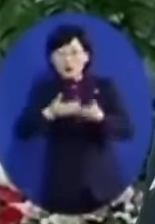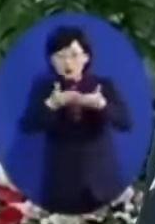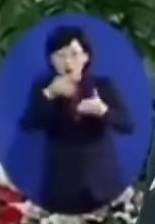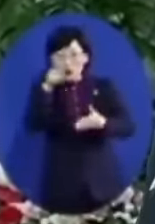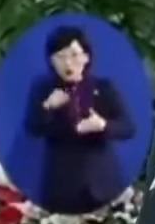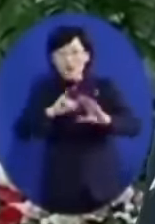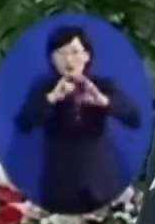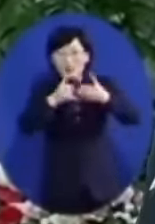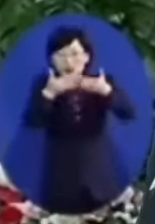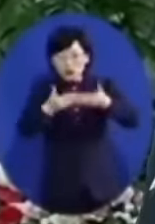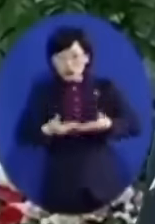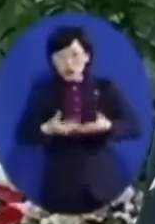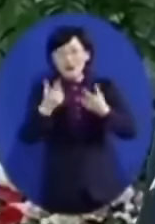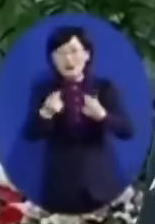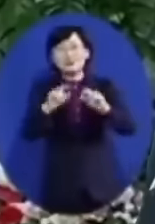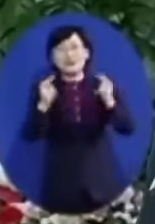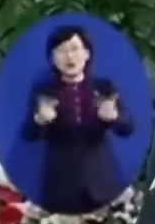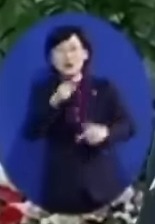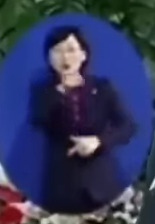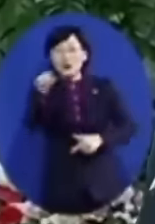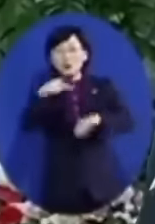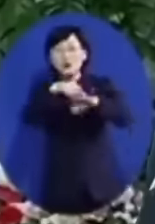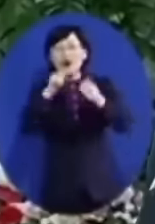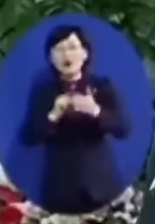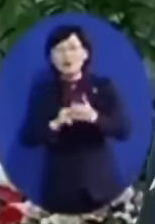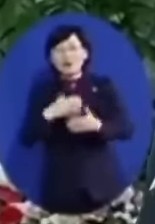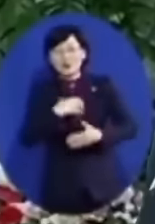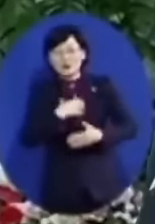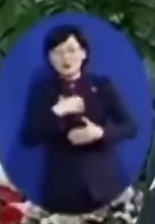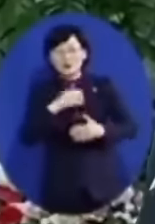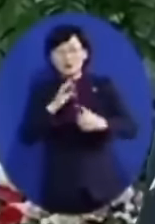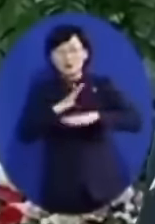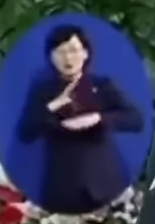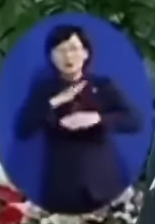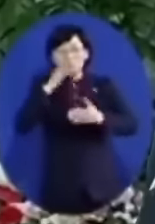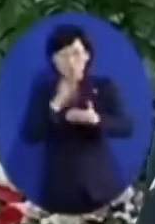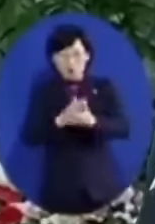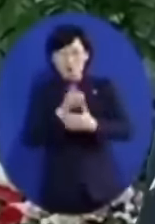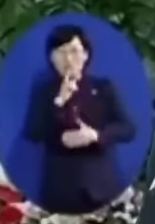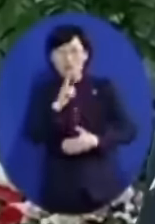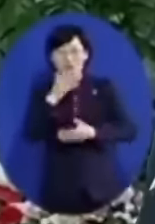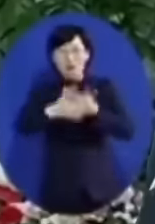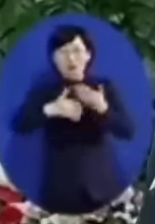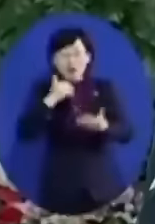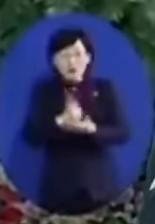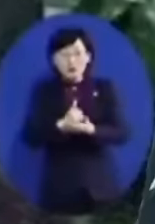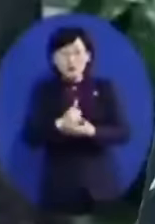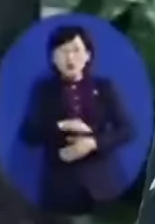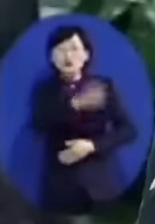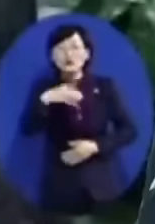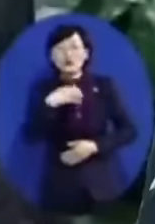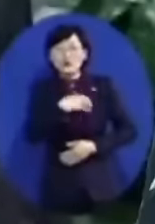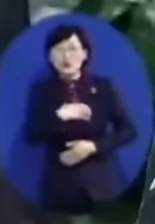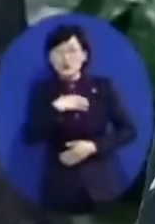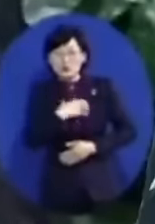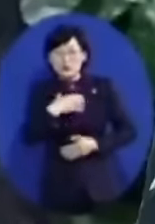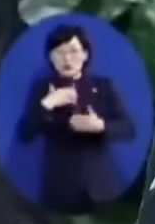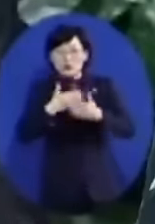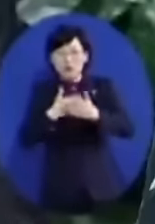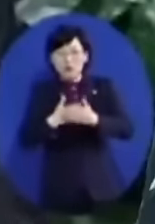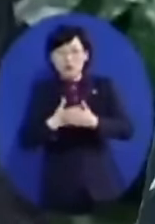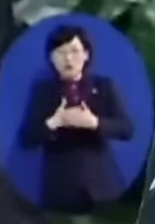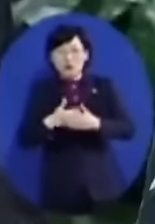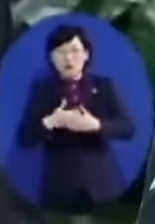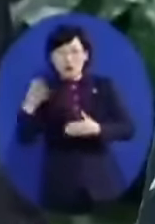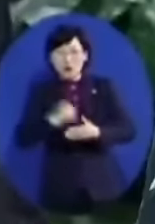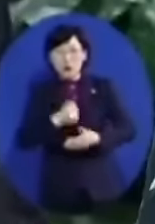주는 것과 같지 아니하니라. 너희는 마음에 근심하지도 말고 두려워하지도 말라. 그러므로 우리 하나님은 우리가 염려, 근심, 불안, 초조, 절망을